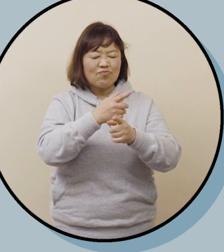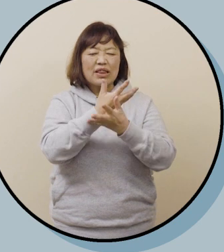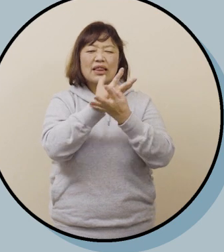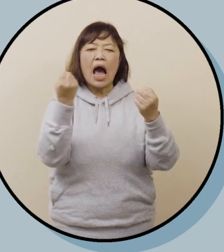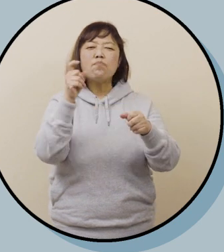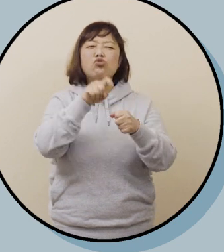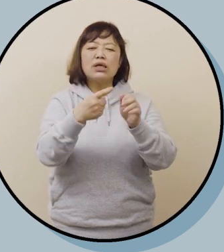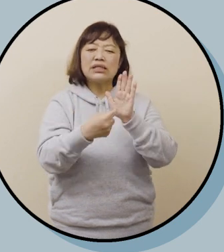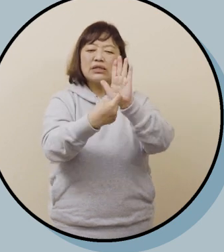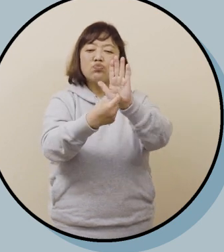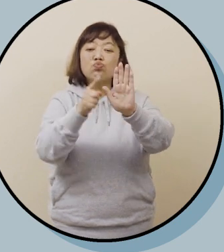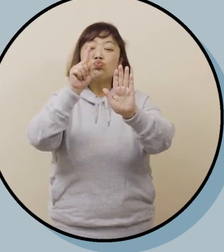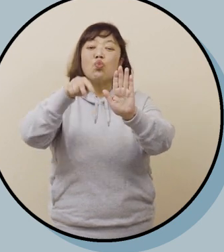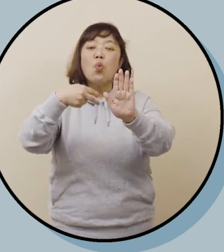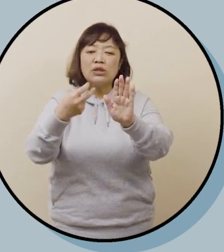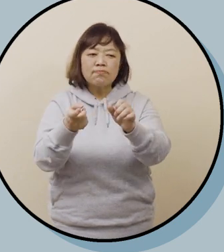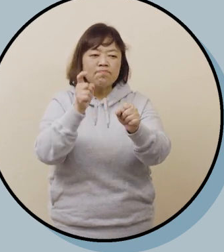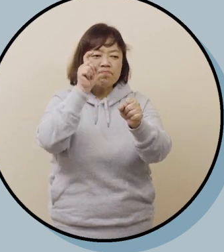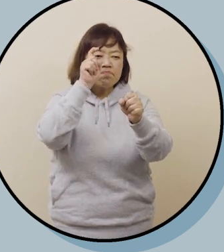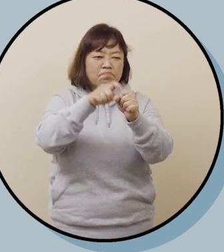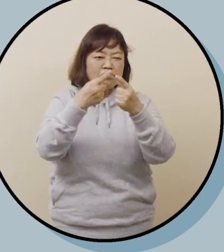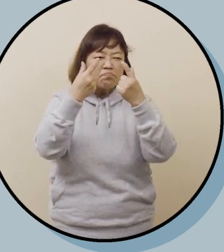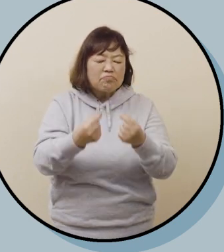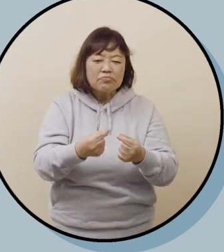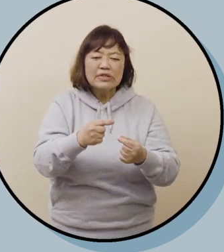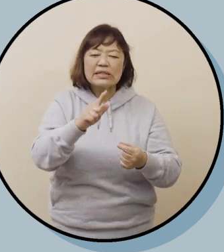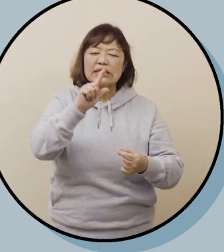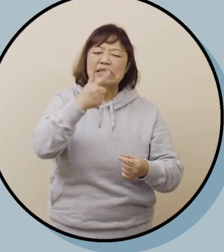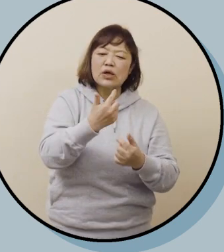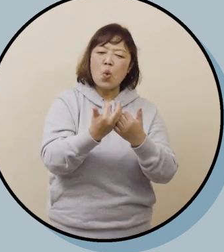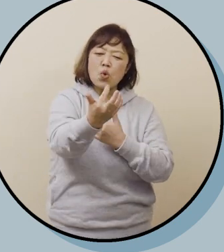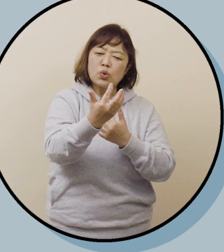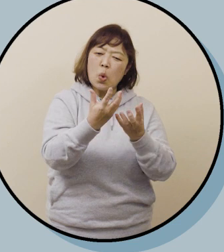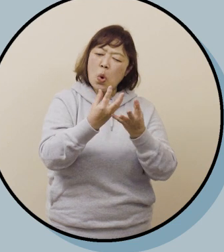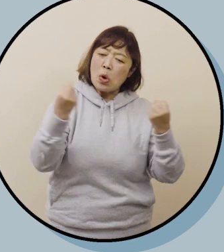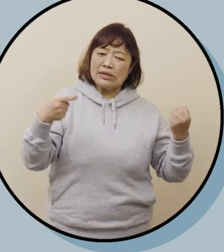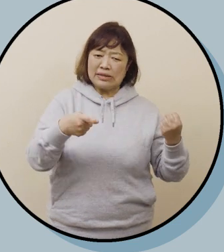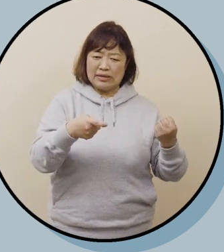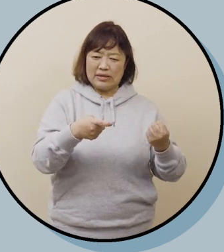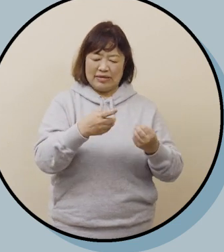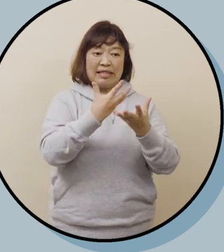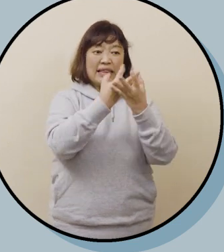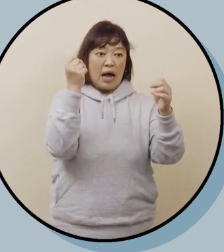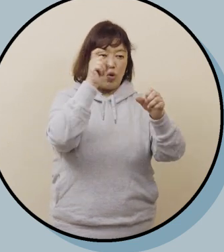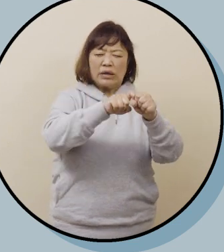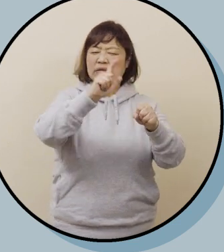結局多目的と言っていながらどの目的も